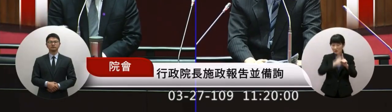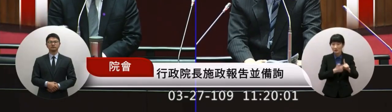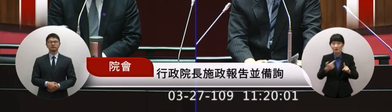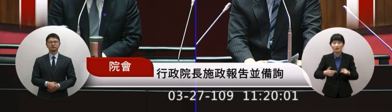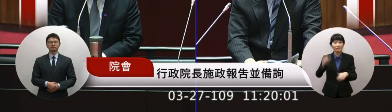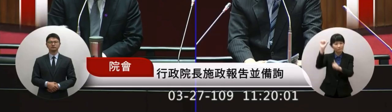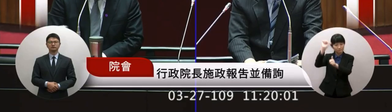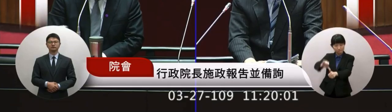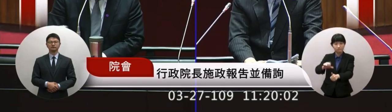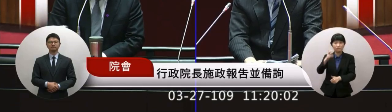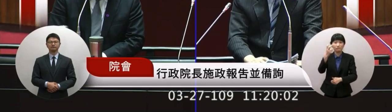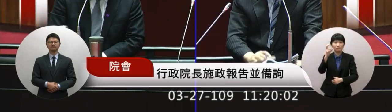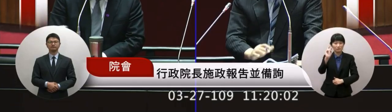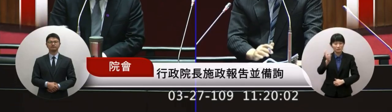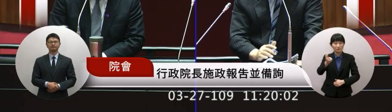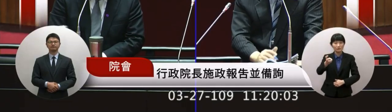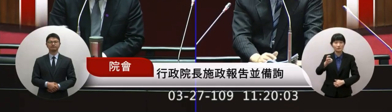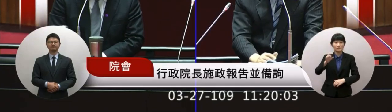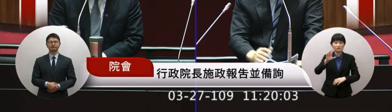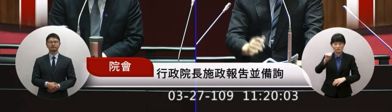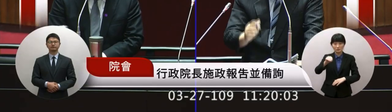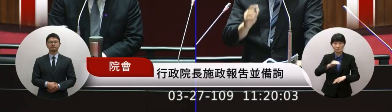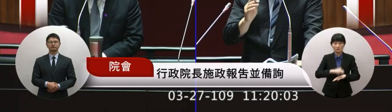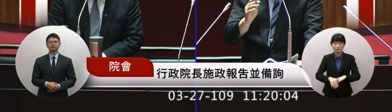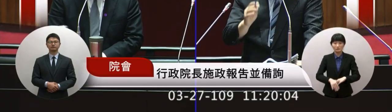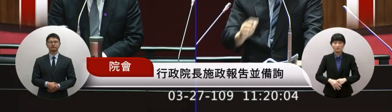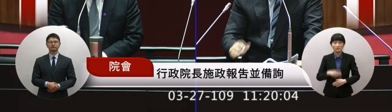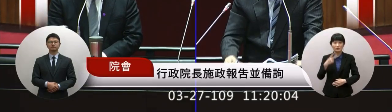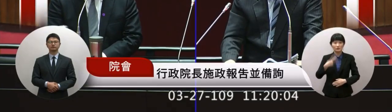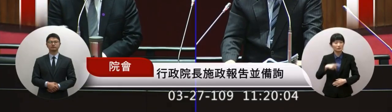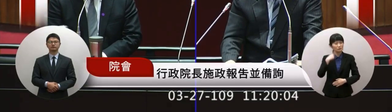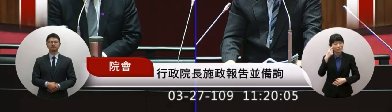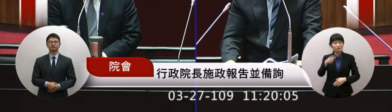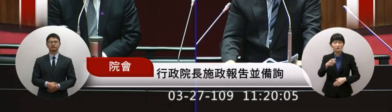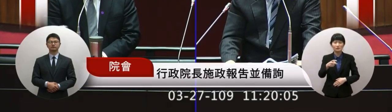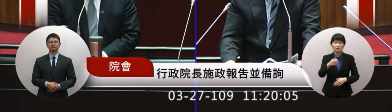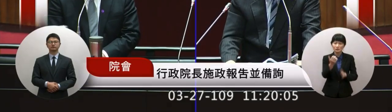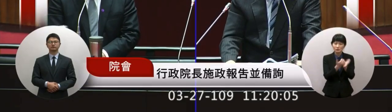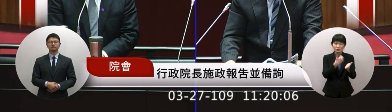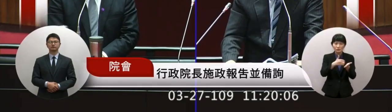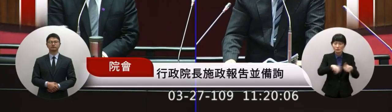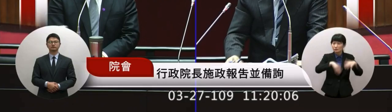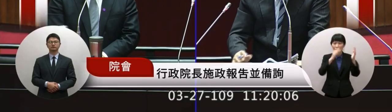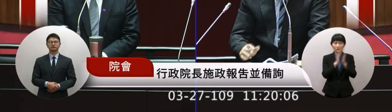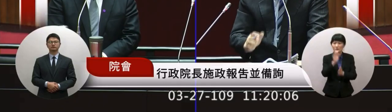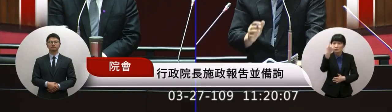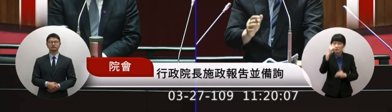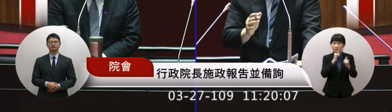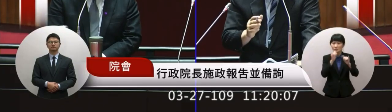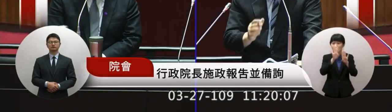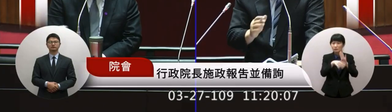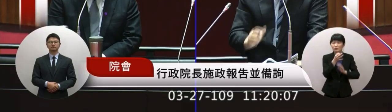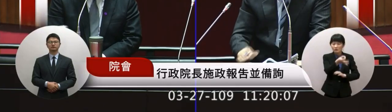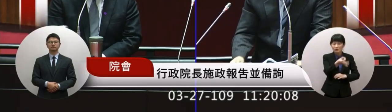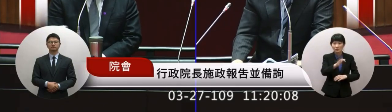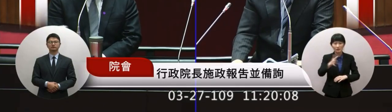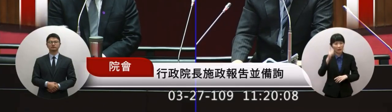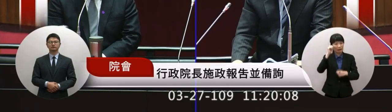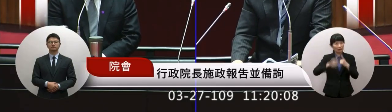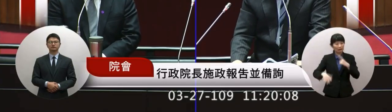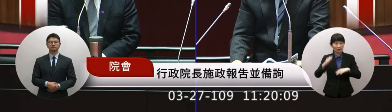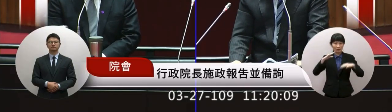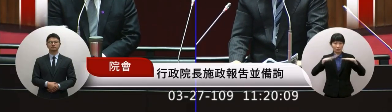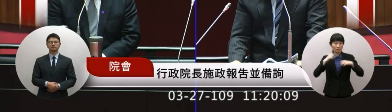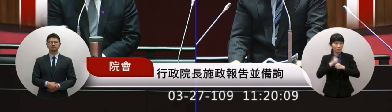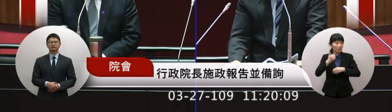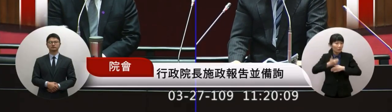罚20万块。那本席认为政府预算这都是民脂民膏，结果却是官员错误啊，